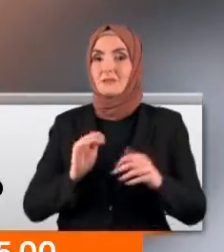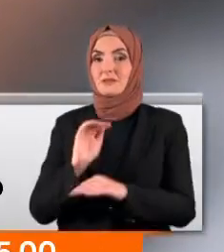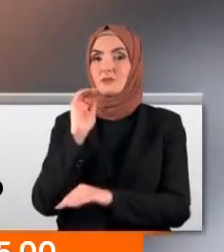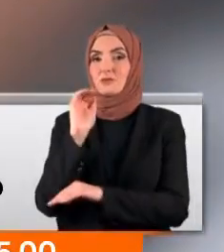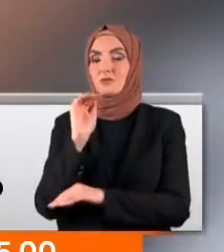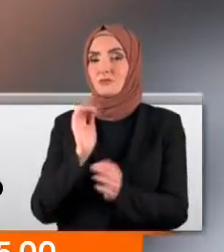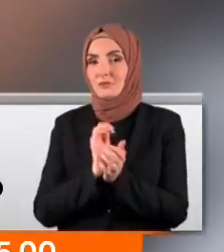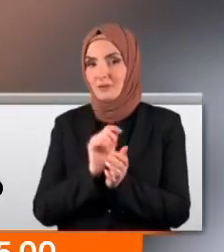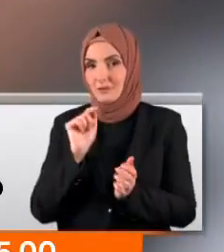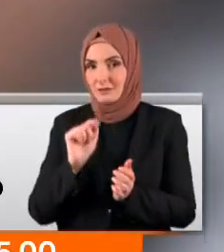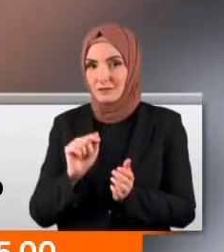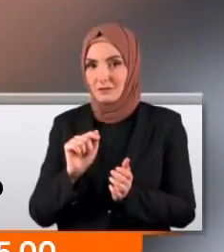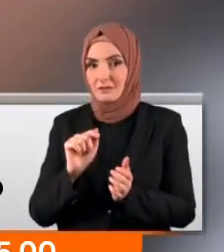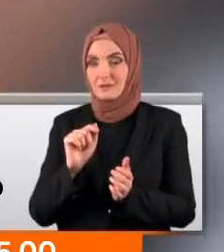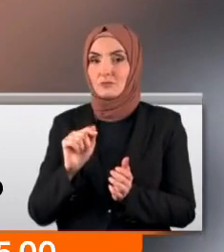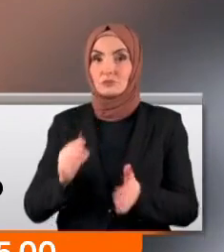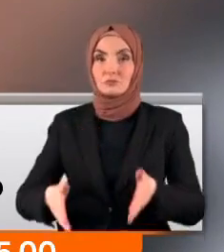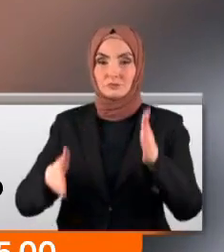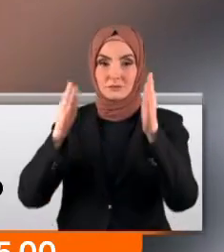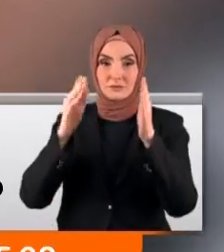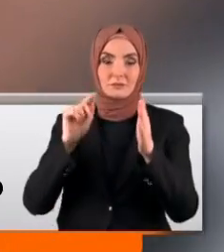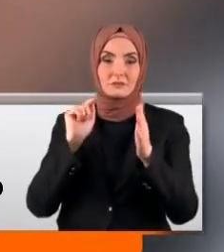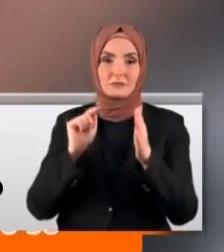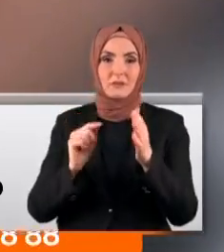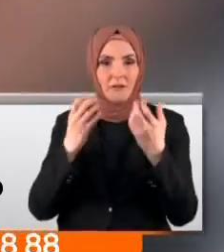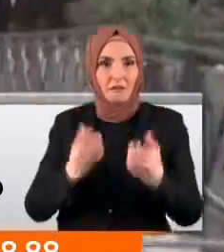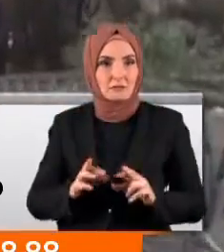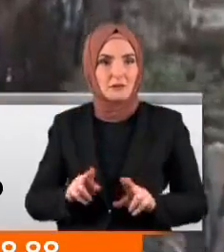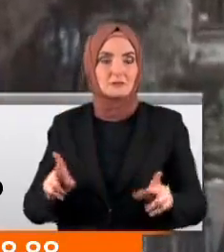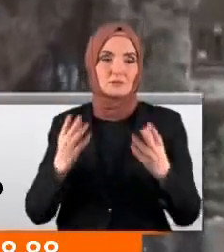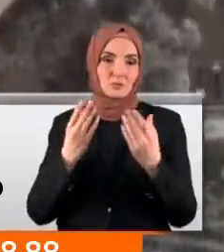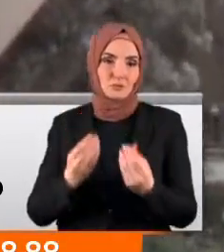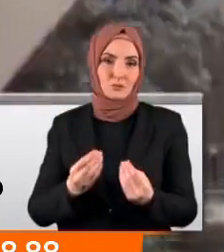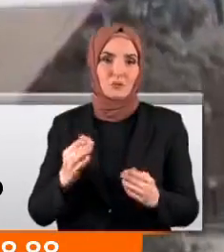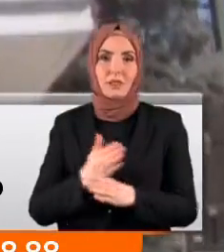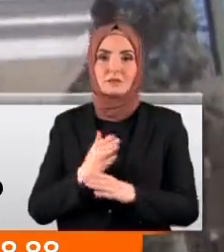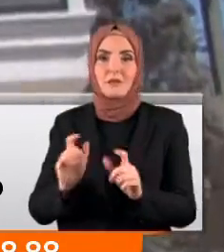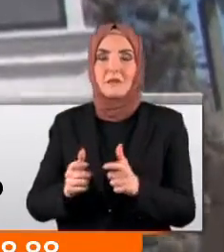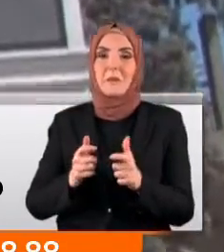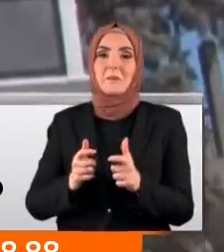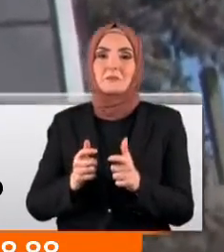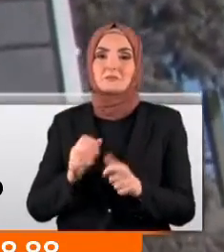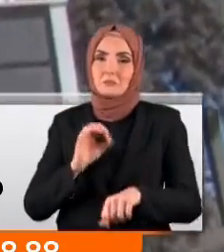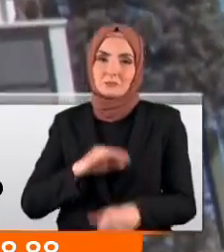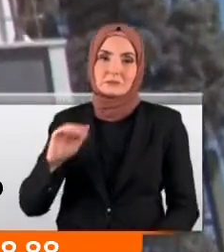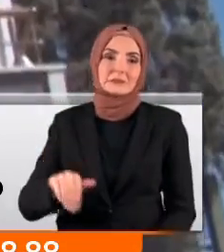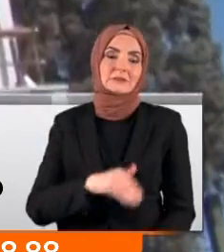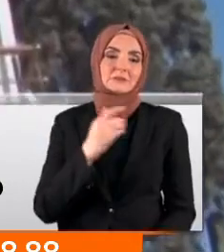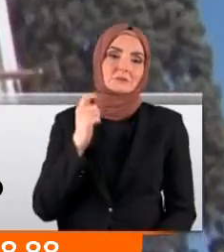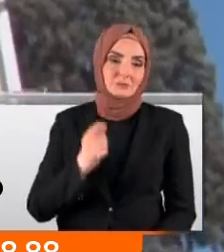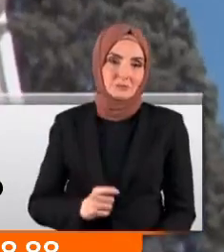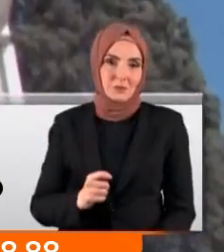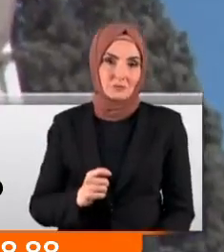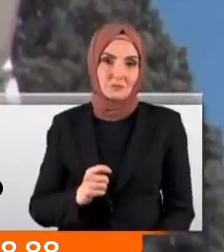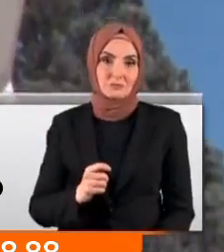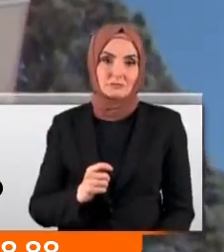Rüşvanlı ailesinin yaşadığı bina depremde ağır hasar almış, eşyalarını alamadan evlerinden ayrılmak zorunda kalmışlardı. Yıkılmasına